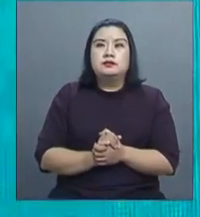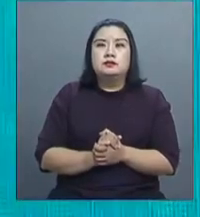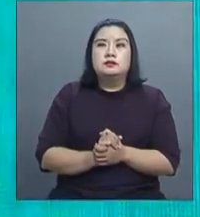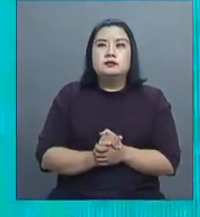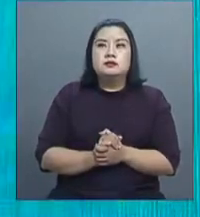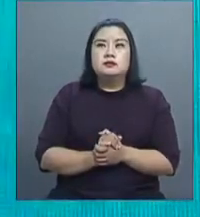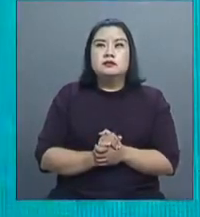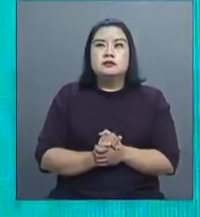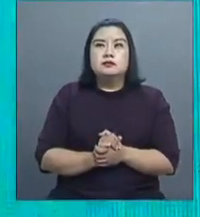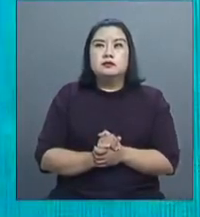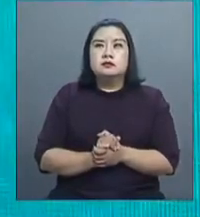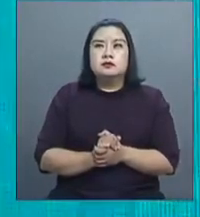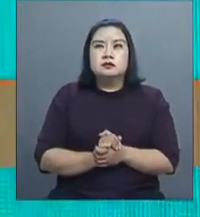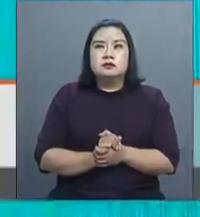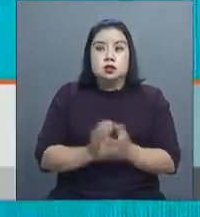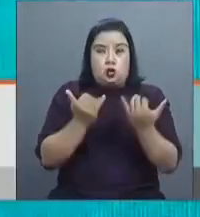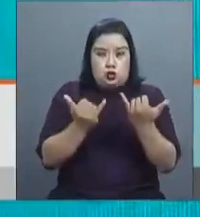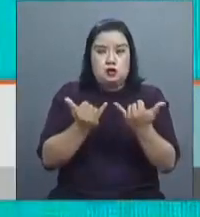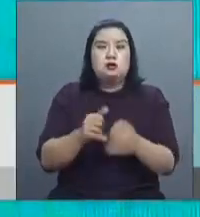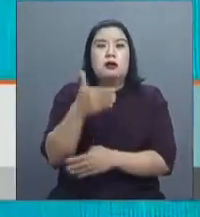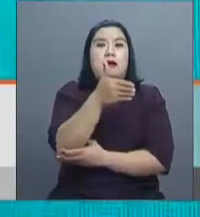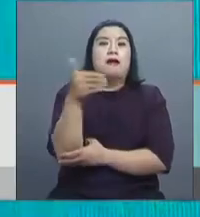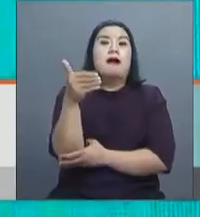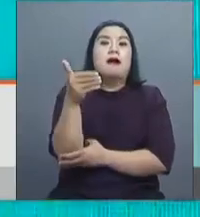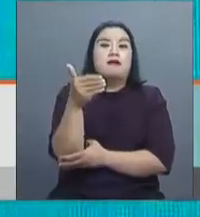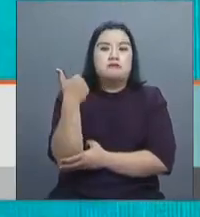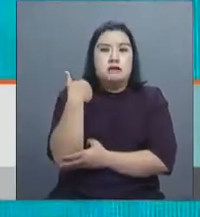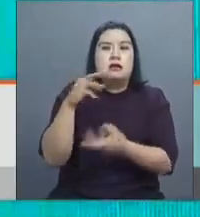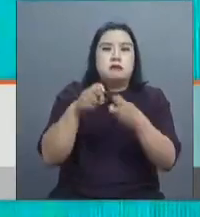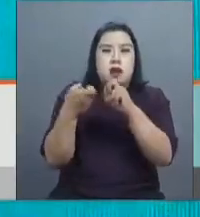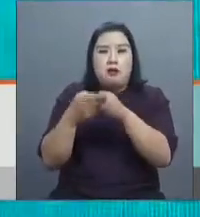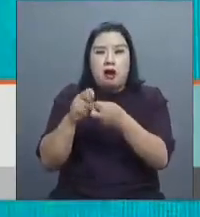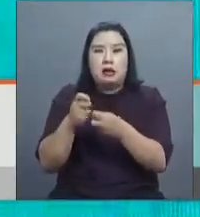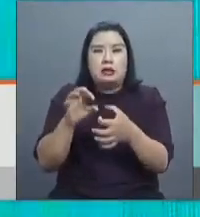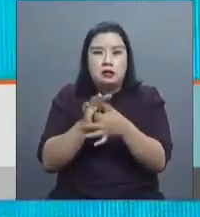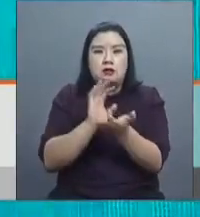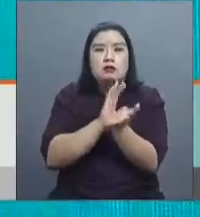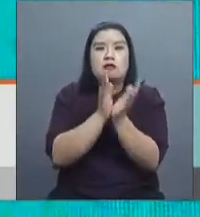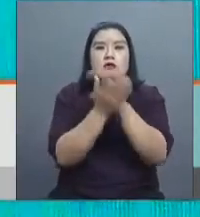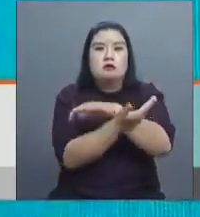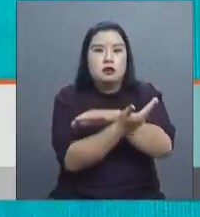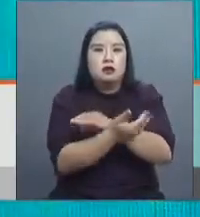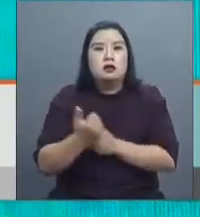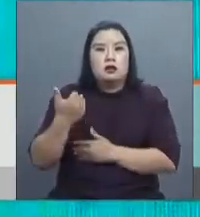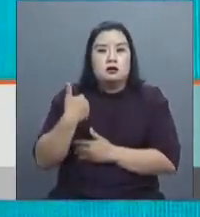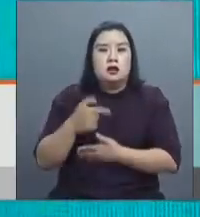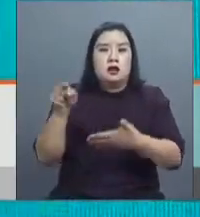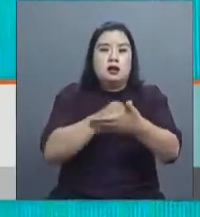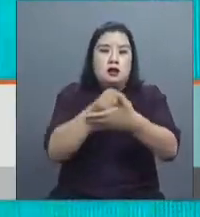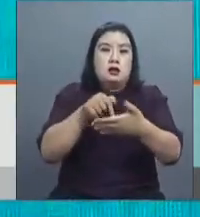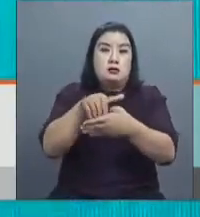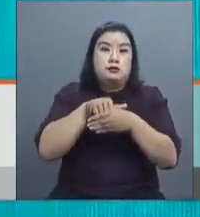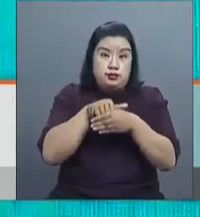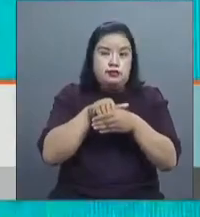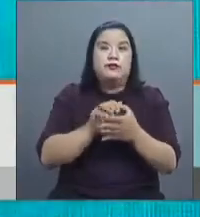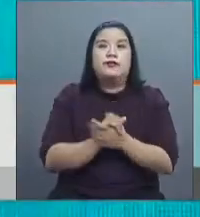ในห่วงที่บ้านเมืองนะครับกำลังอยู่ในห่วงวอลเลย์บอลต่อไปการเปลี่ยนแปลงนะครับจะมีการเลือกตั้ง